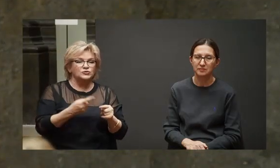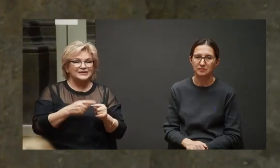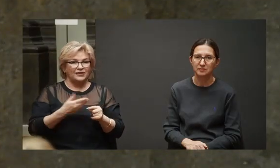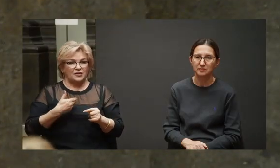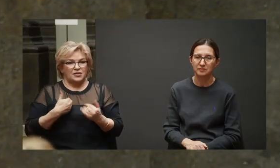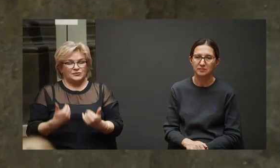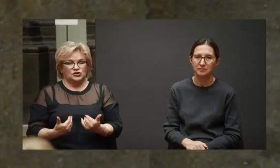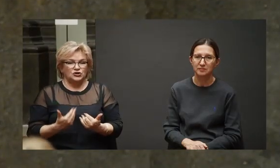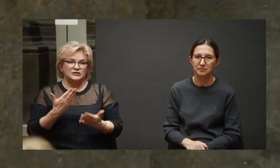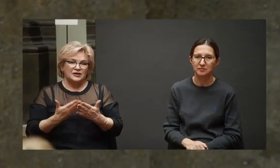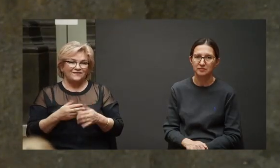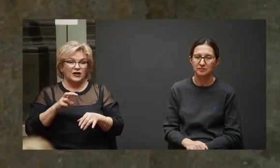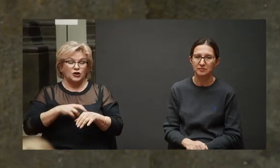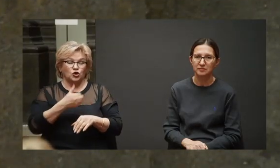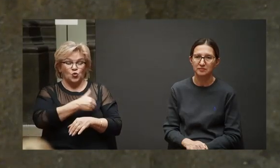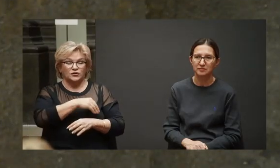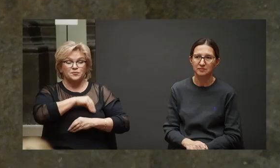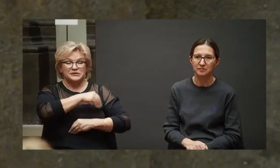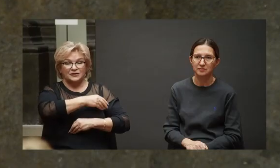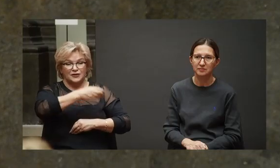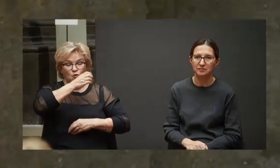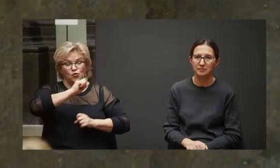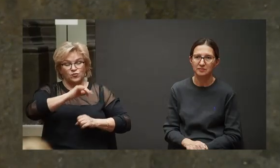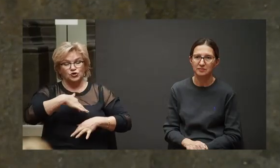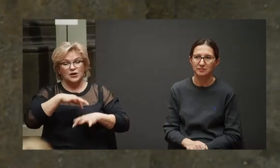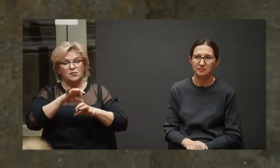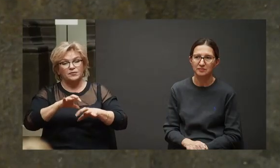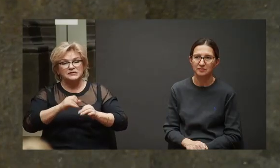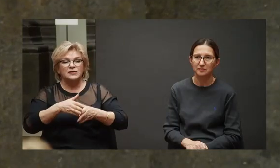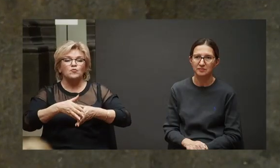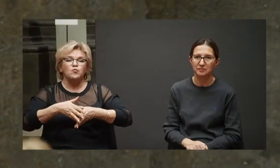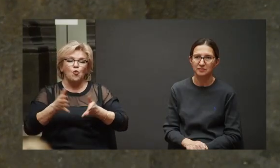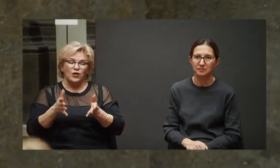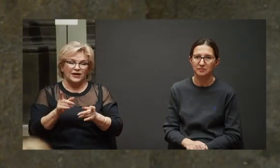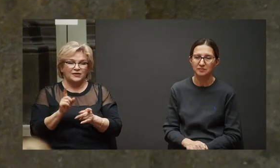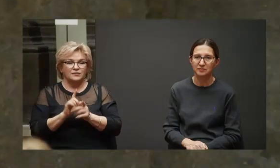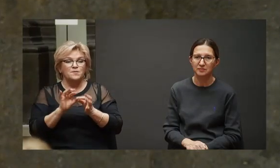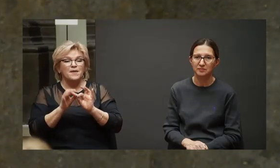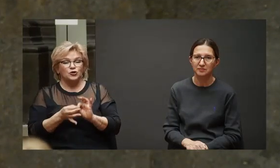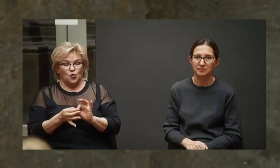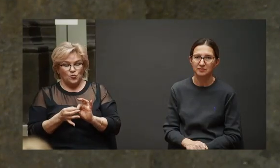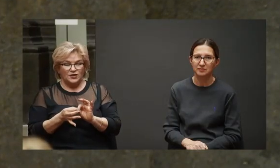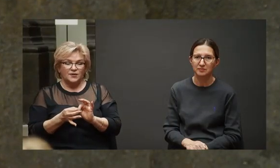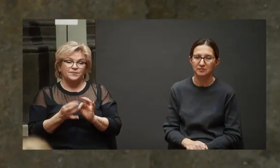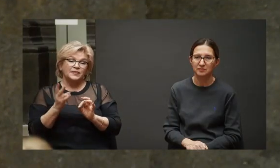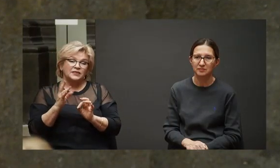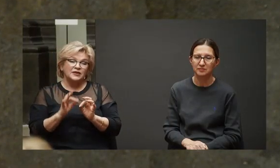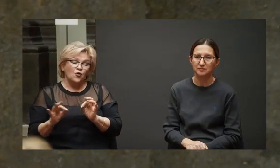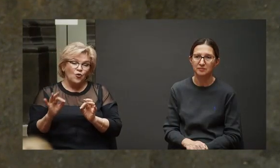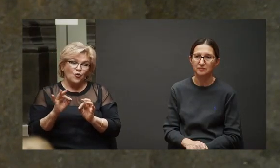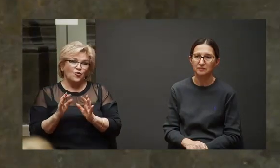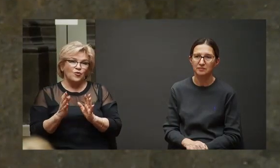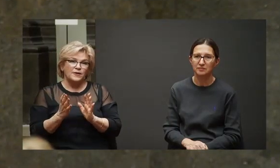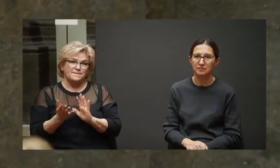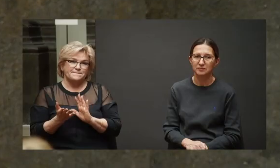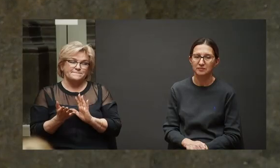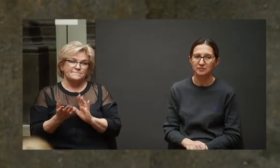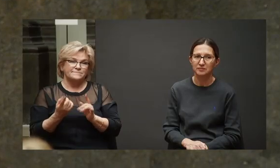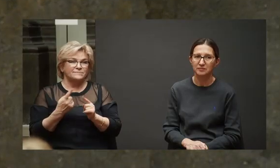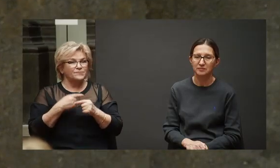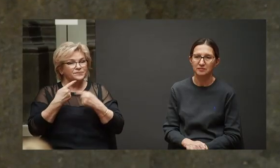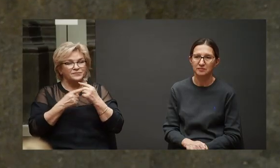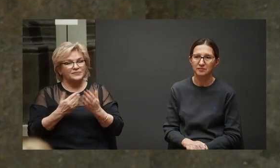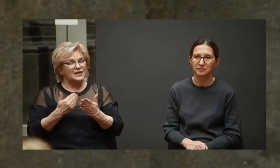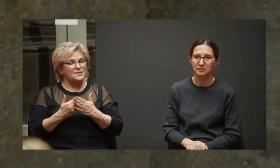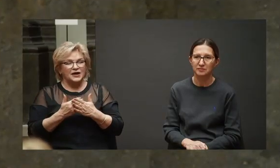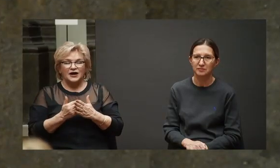сейчас, наверное, доктор психологических наук может объяснить более подробно. Но речь идет,